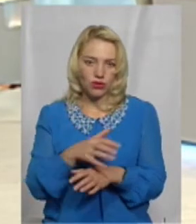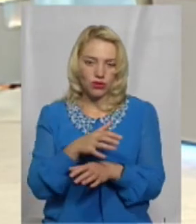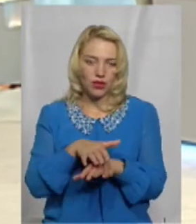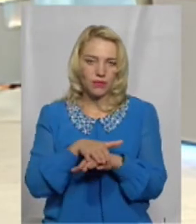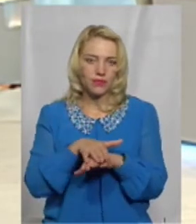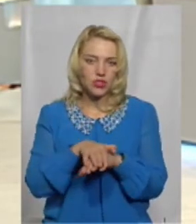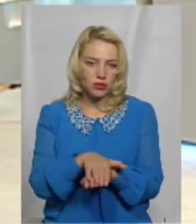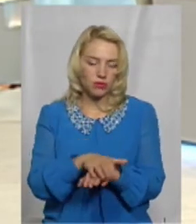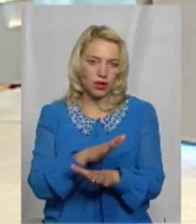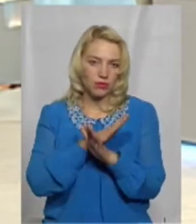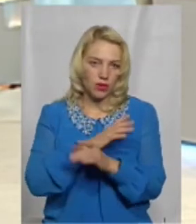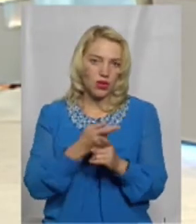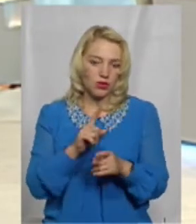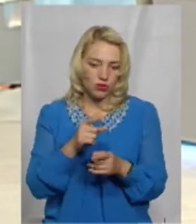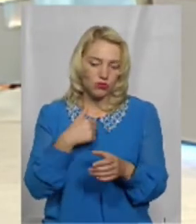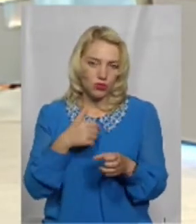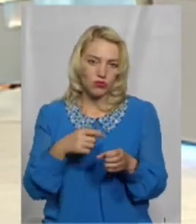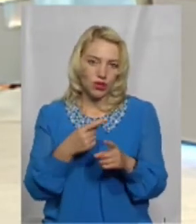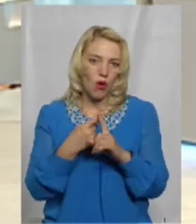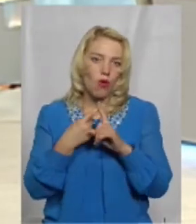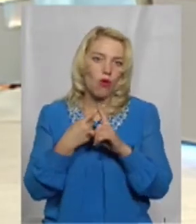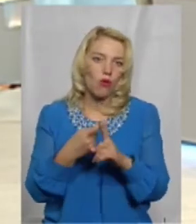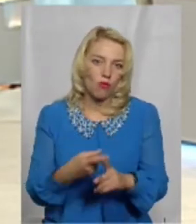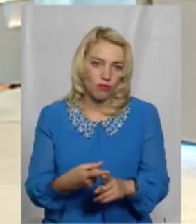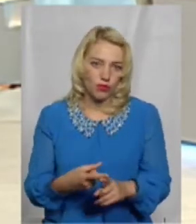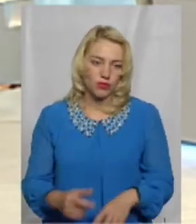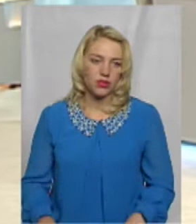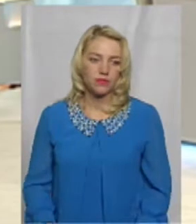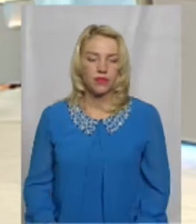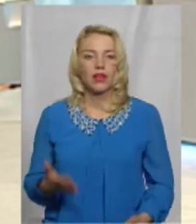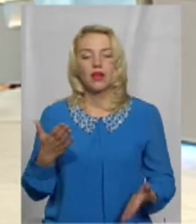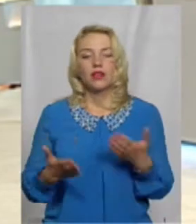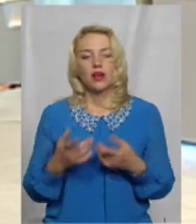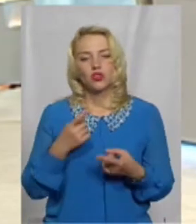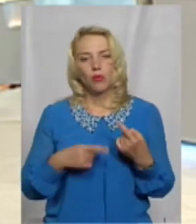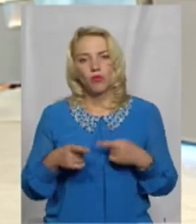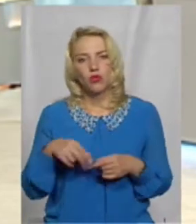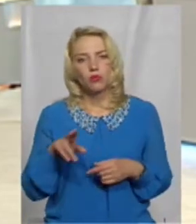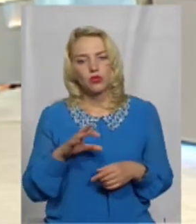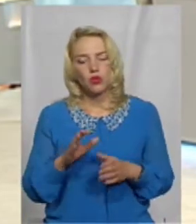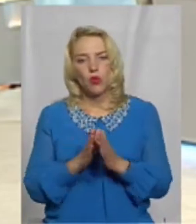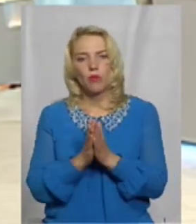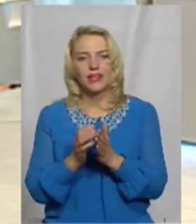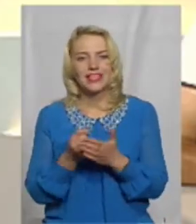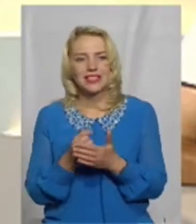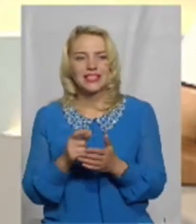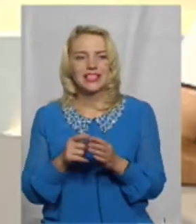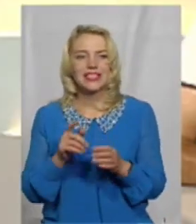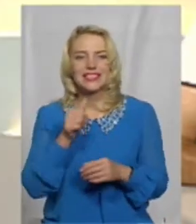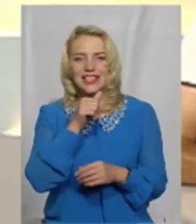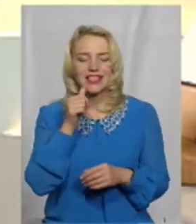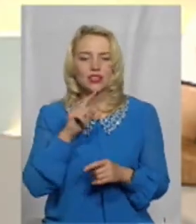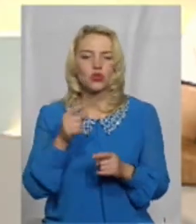йти на такі компромісні рішення. Якщо ми зараз повернемось до петиції, то секрет того, чого її підписало так